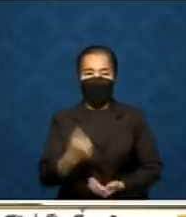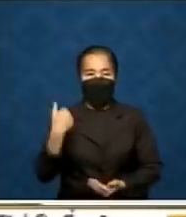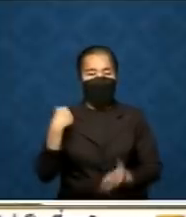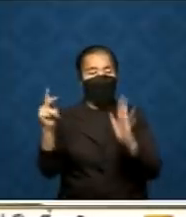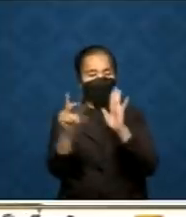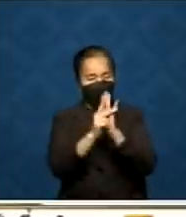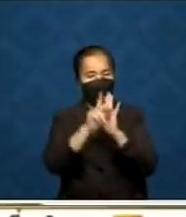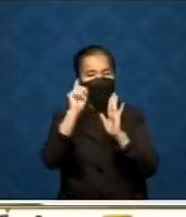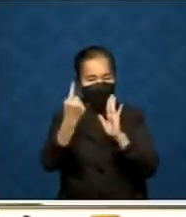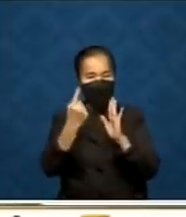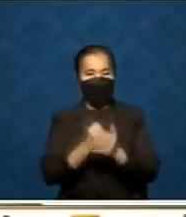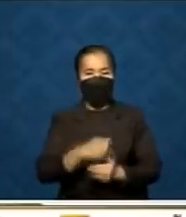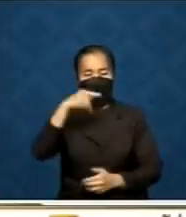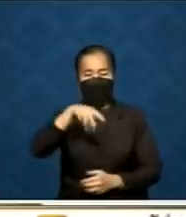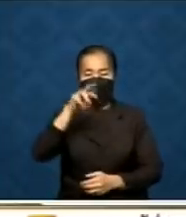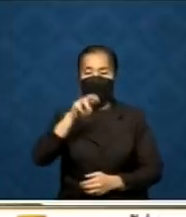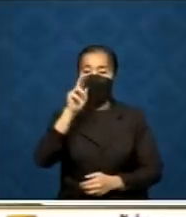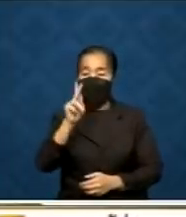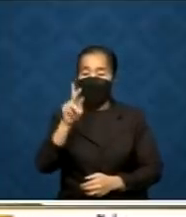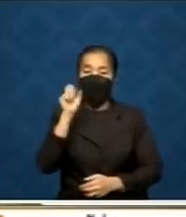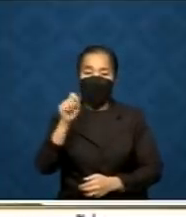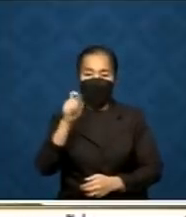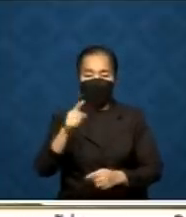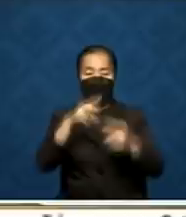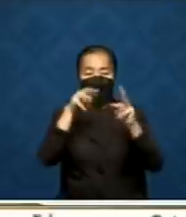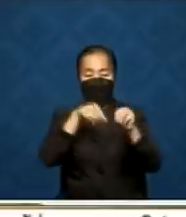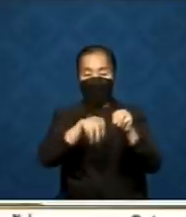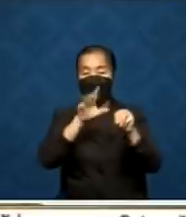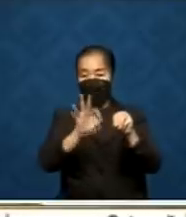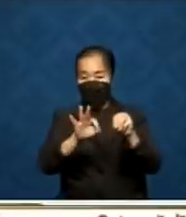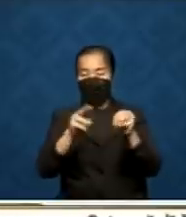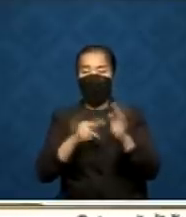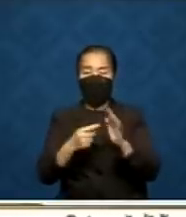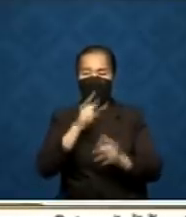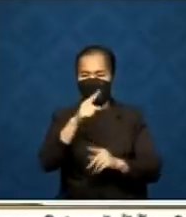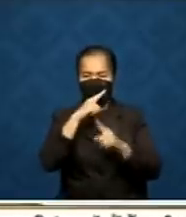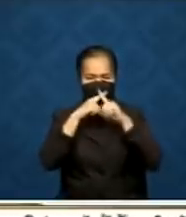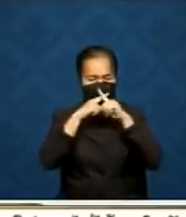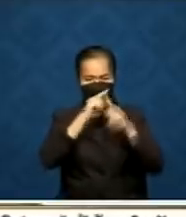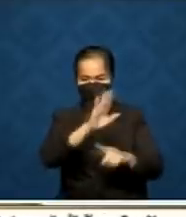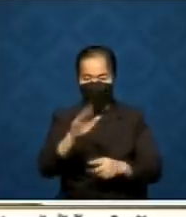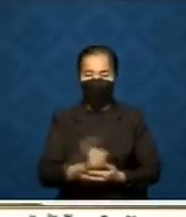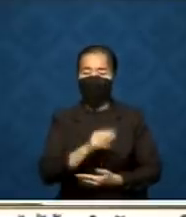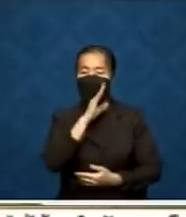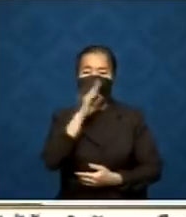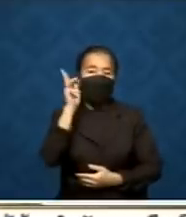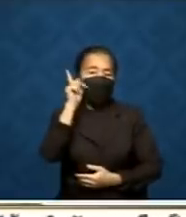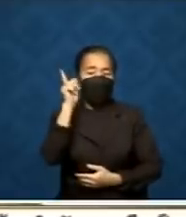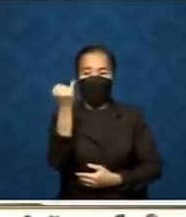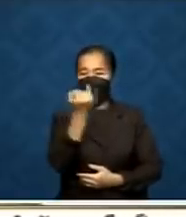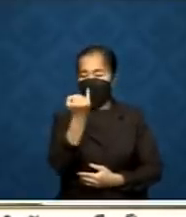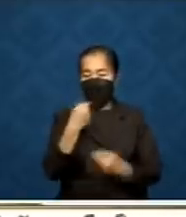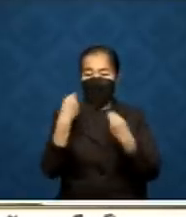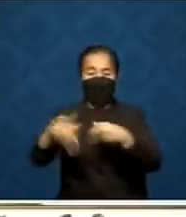กำหนดที่ 29แห่งพรกฉุกเฉินมาตรา 9เปิดปิดปากคนใครนำเสนอข่าวในทางให้ประชาชน